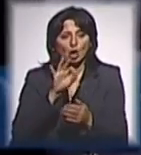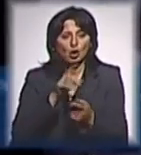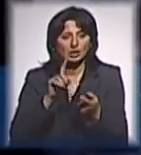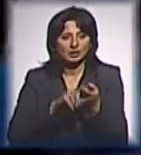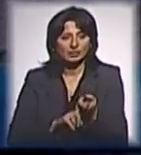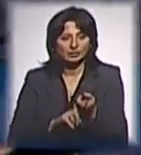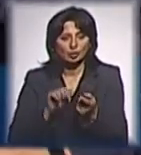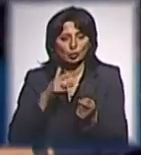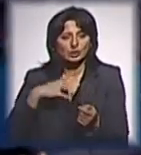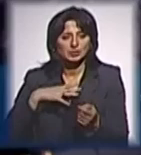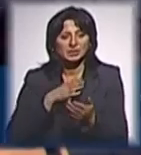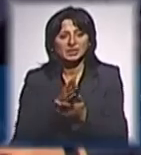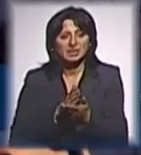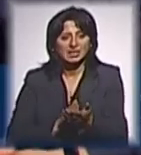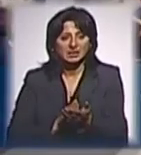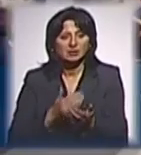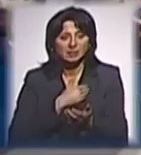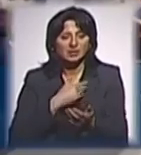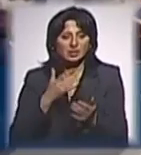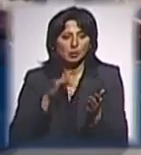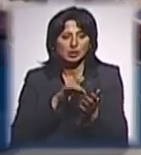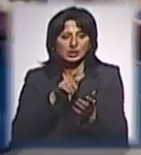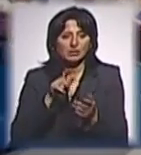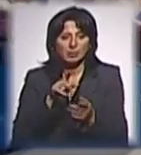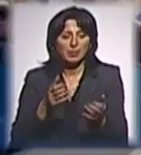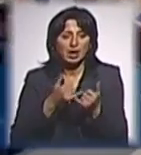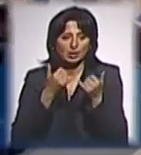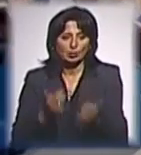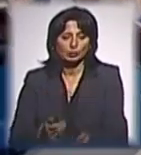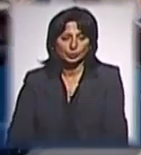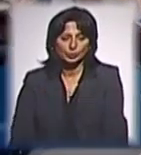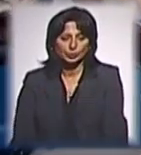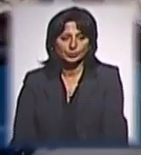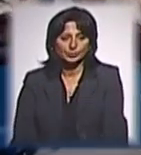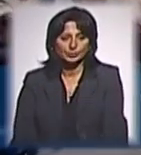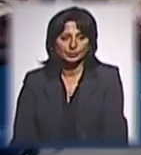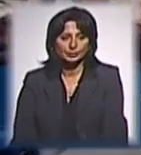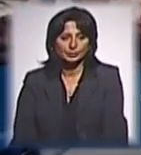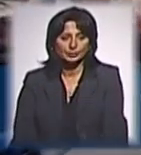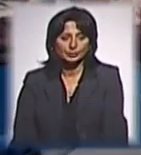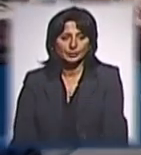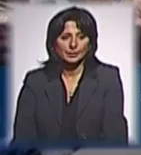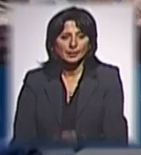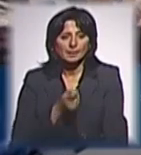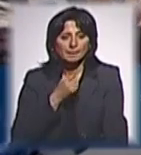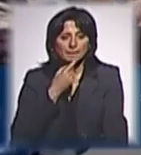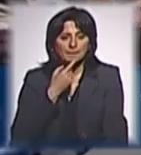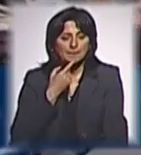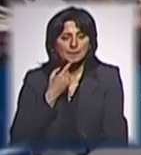დაკავშირებით, როგორც თბილისის ნაწილთან. და მინდა რომ ჩვენმა მოსახლეობამ მას ხარი დაუჭიროს. ვერმოსო, ბროკეტა, ძალიან ცოტა